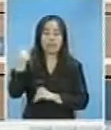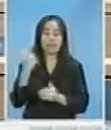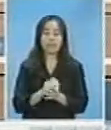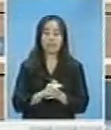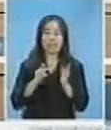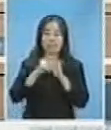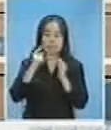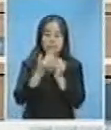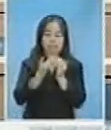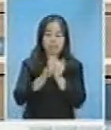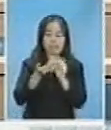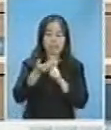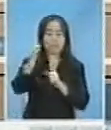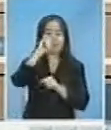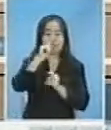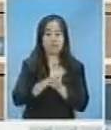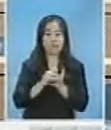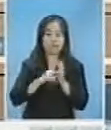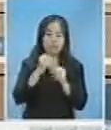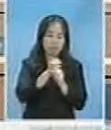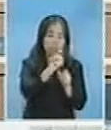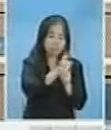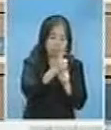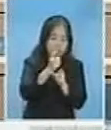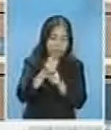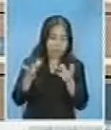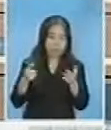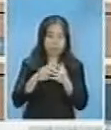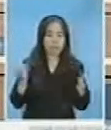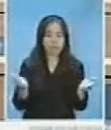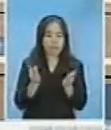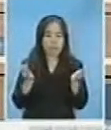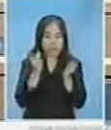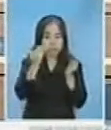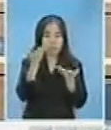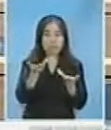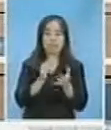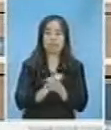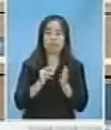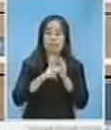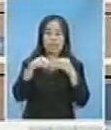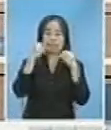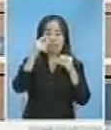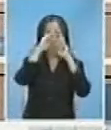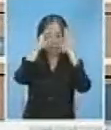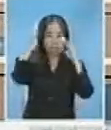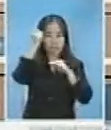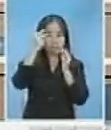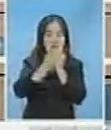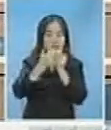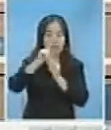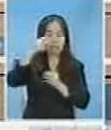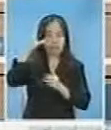เราต้องเอาเงินตรงนี้ครับไปจุนเจือเขาไปส่งเสริมเขาอุดหนุนตรงนี้เขาให้เขาได้ 15,000 บาท